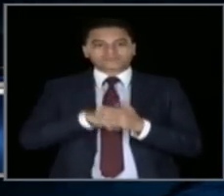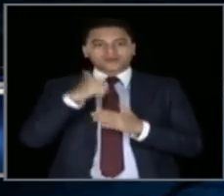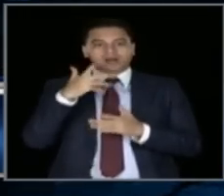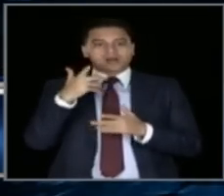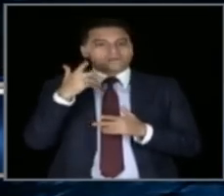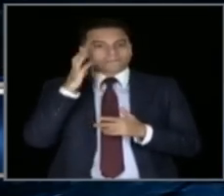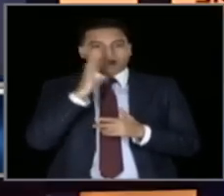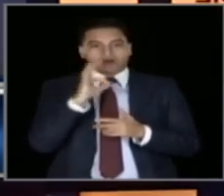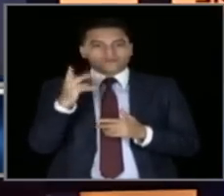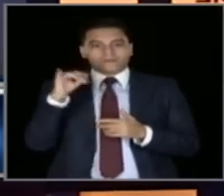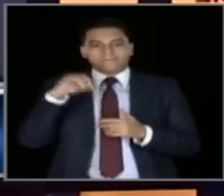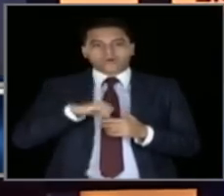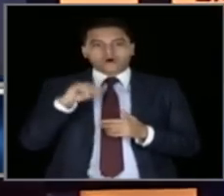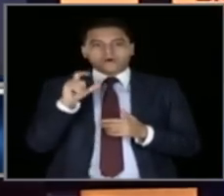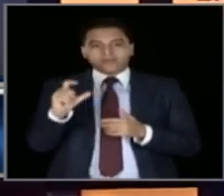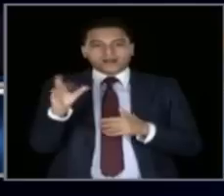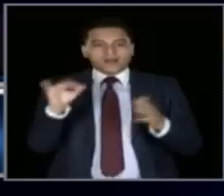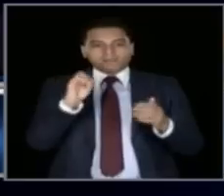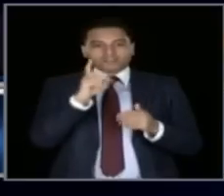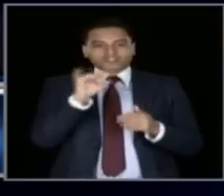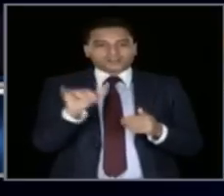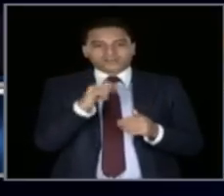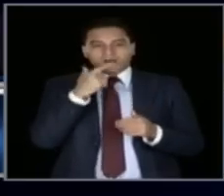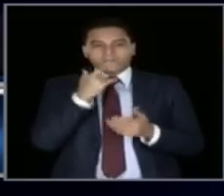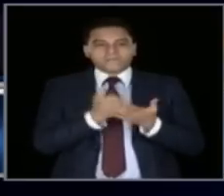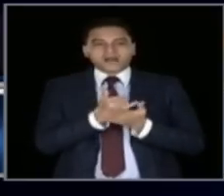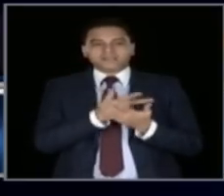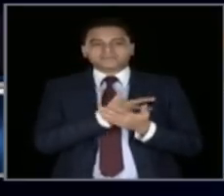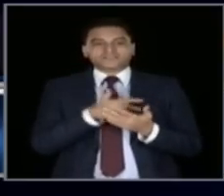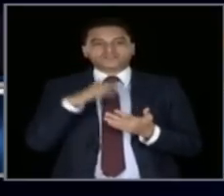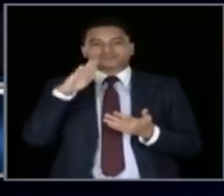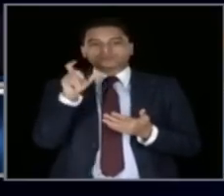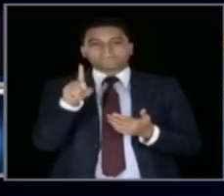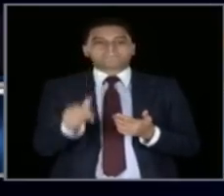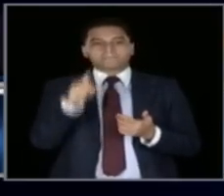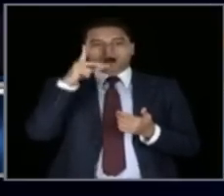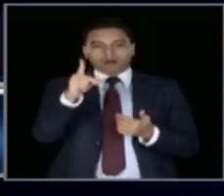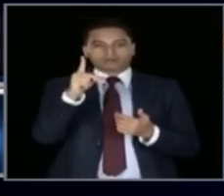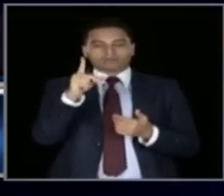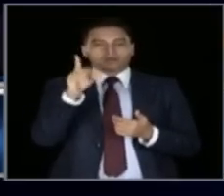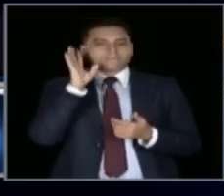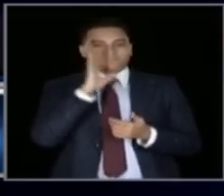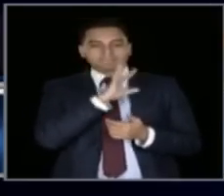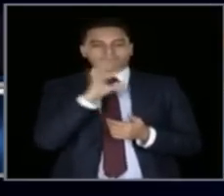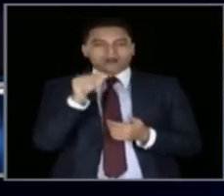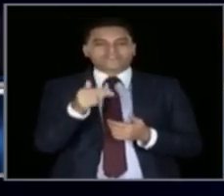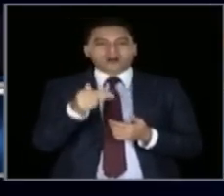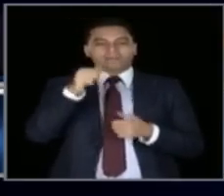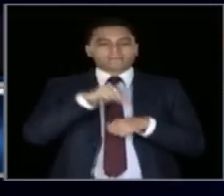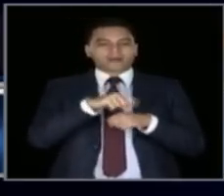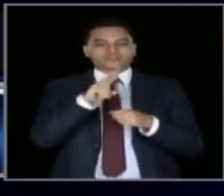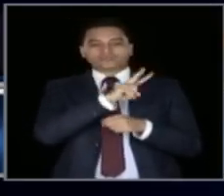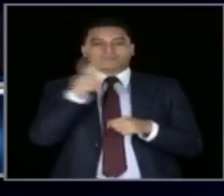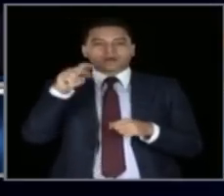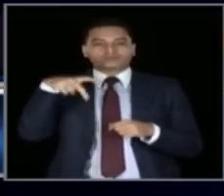مؤمن مصطفى. سنباط الغربية. مدرسة سنباط الغربية 780 نقطة في خمس ماتشات. مؤمن